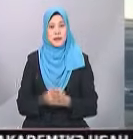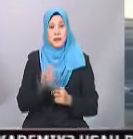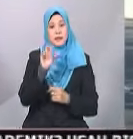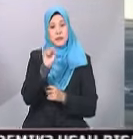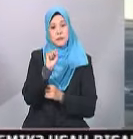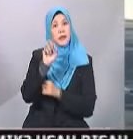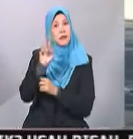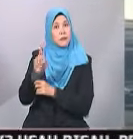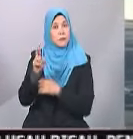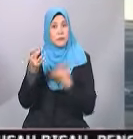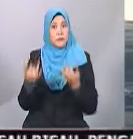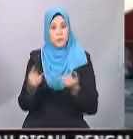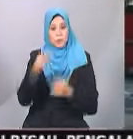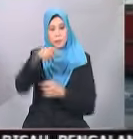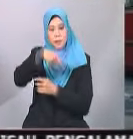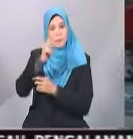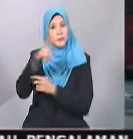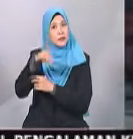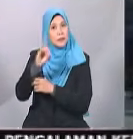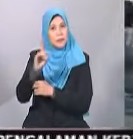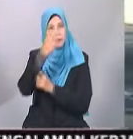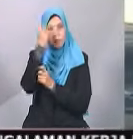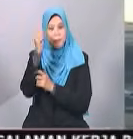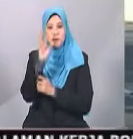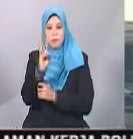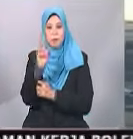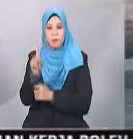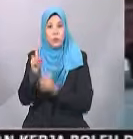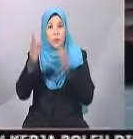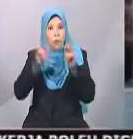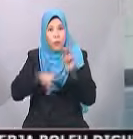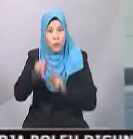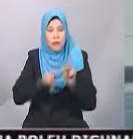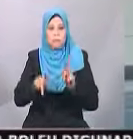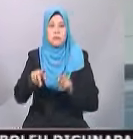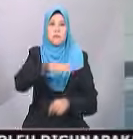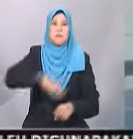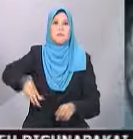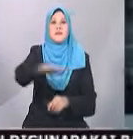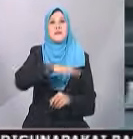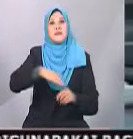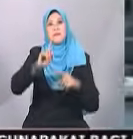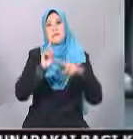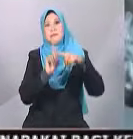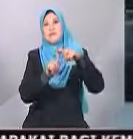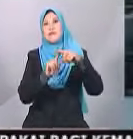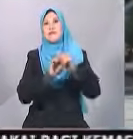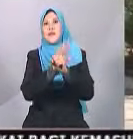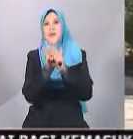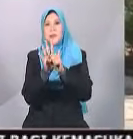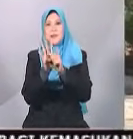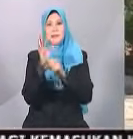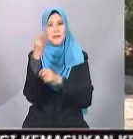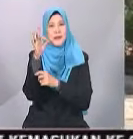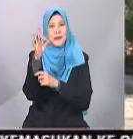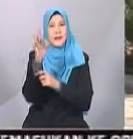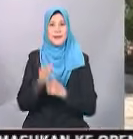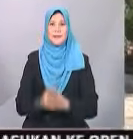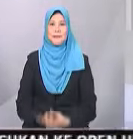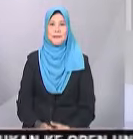Simpang Renggam dikenakan PKPD selepas 61 penduduk disahkan positif COVID-19.